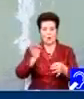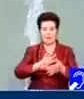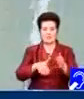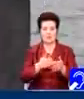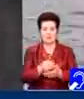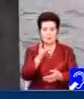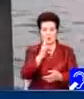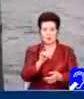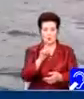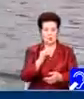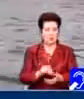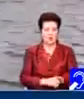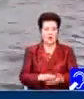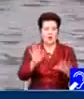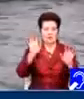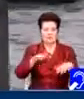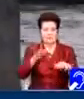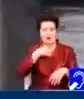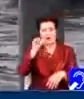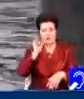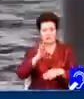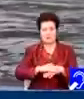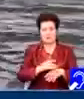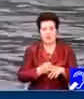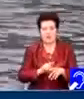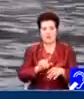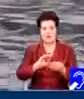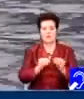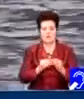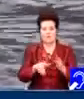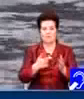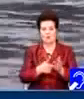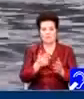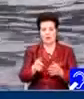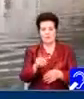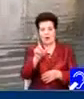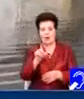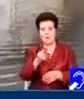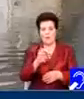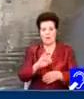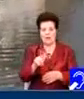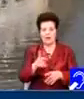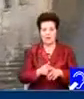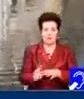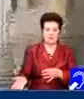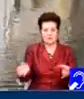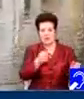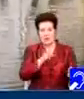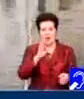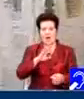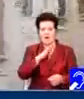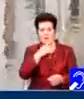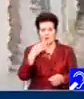până acum? Ploaia torențială de aseară a provocat probleme și în municipiul Caransebeș, unde pompierii militari au intervenit pentru evacuarea apei pe mai